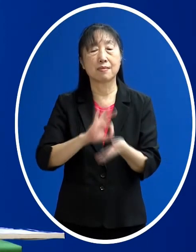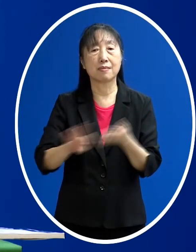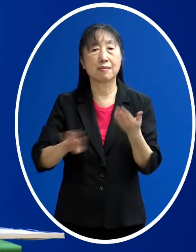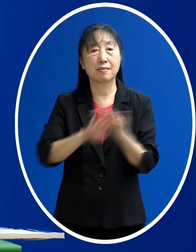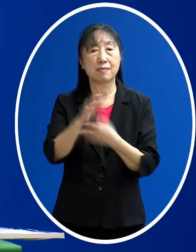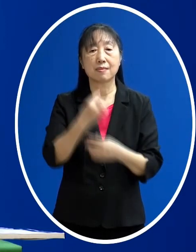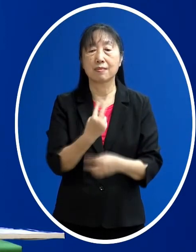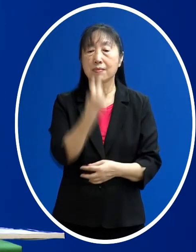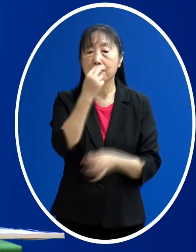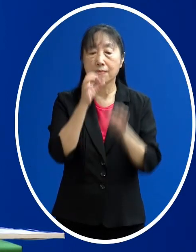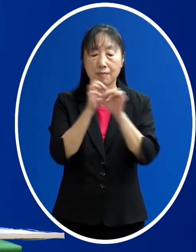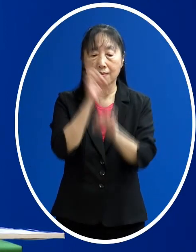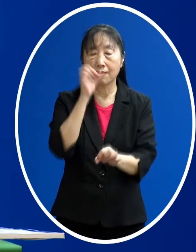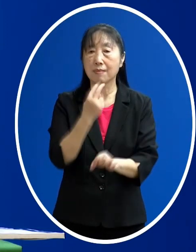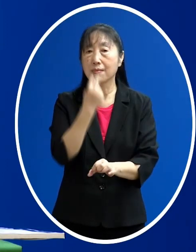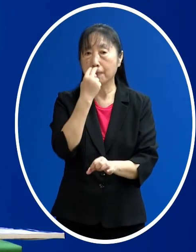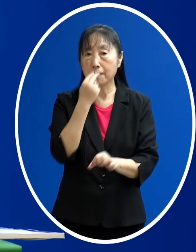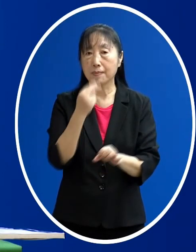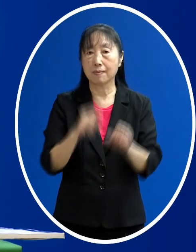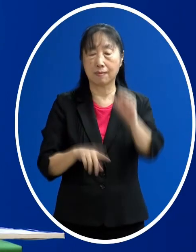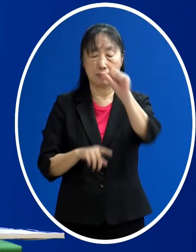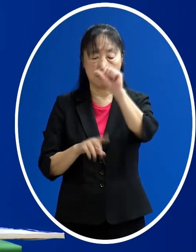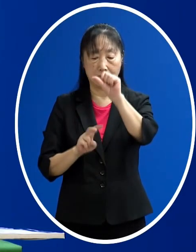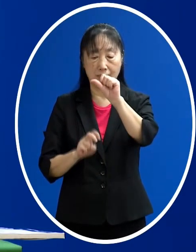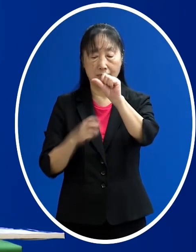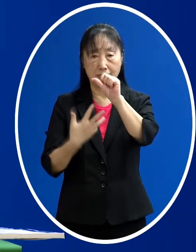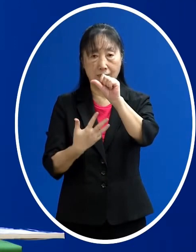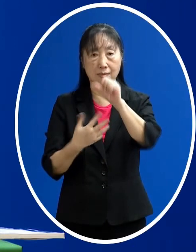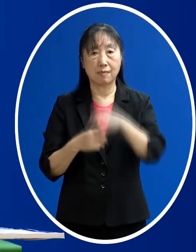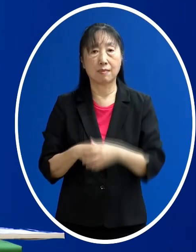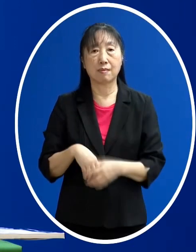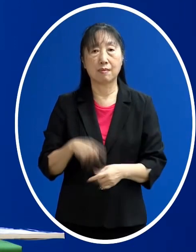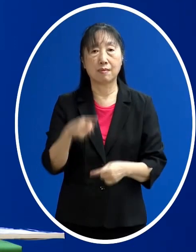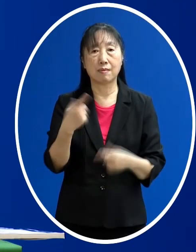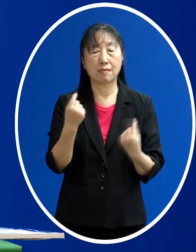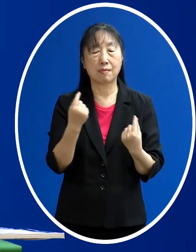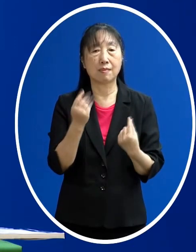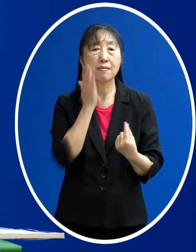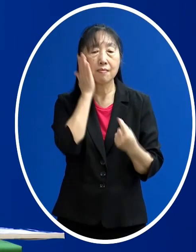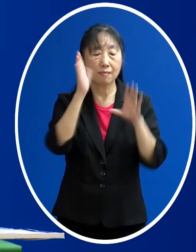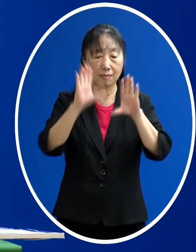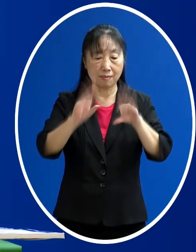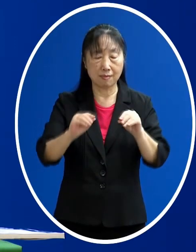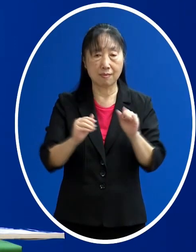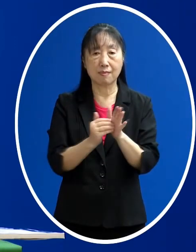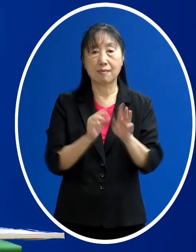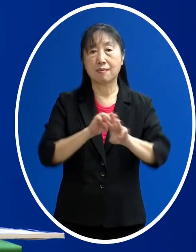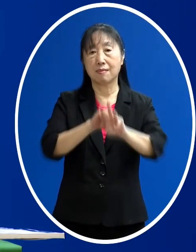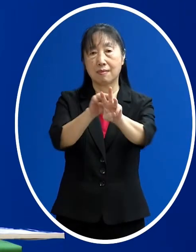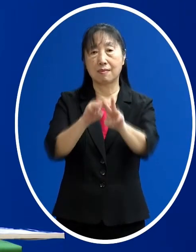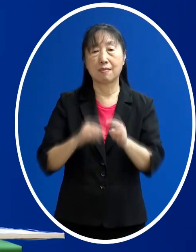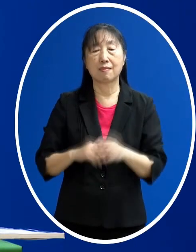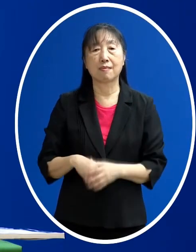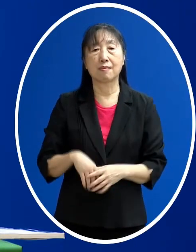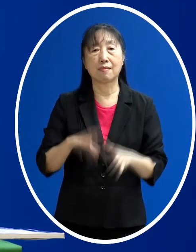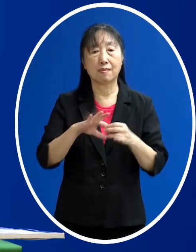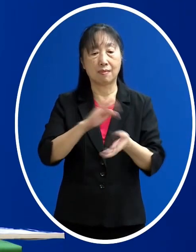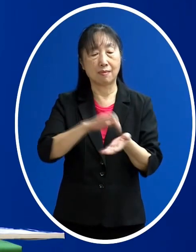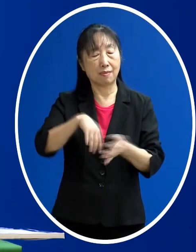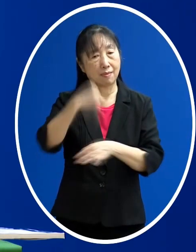鼻管。那这个在5月28号的时候呢，也顺利的康复出院，所以总共住院的天数